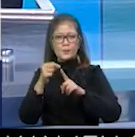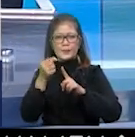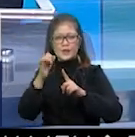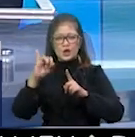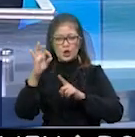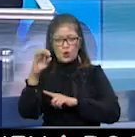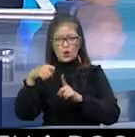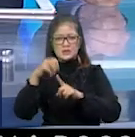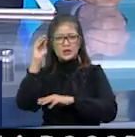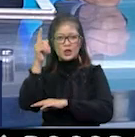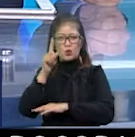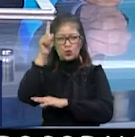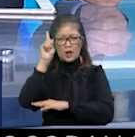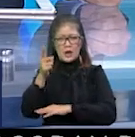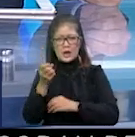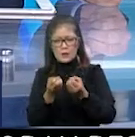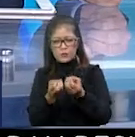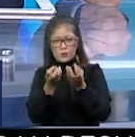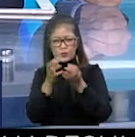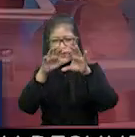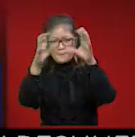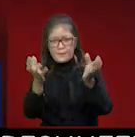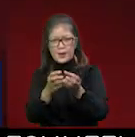setelah truk mengalami pecah ban.